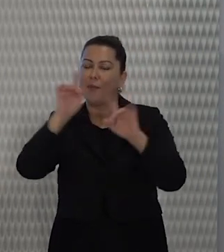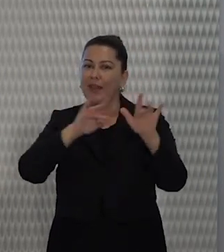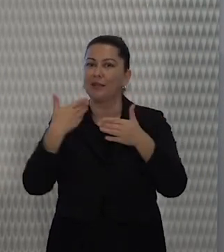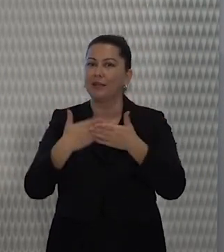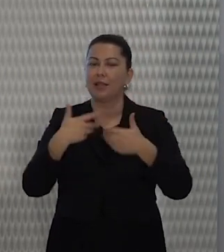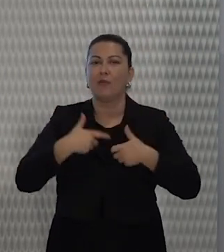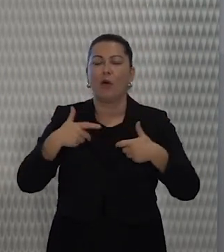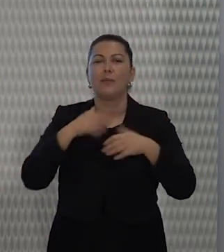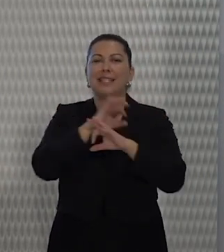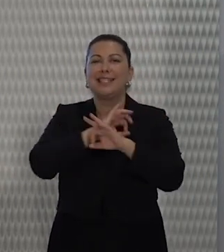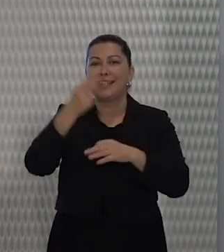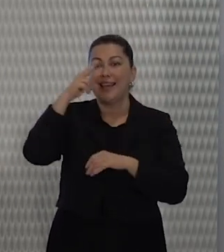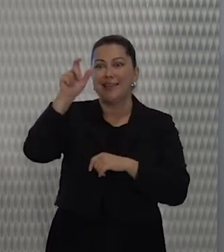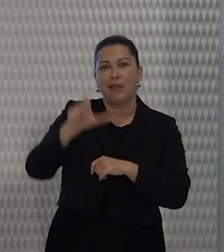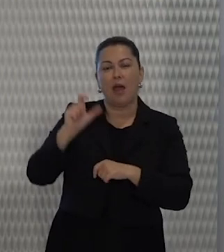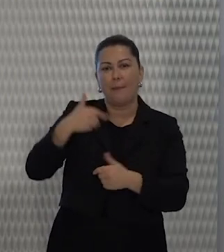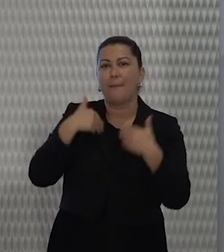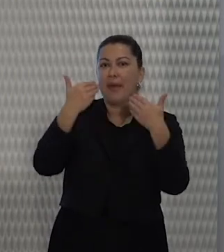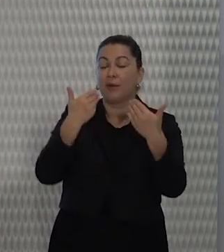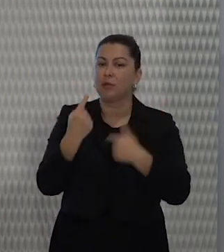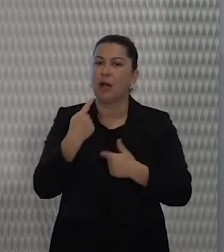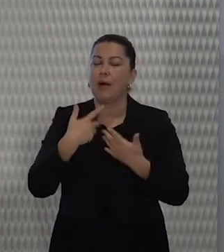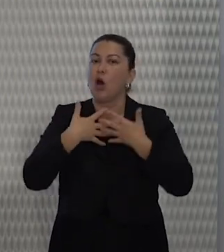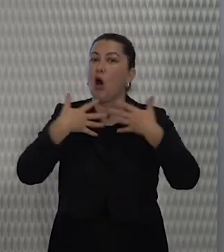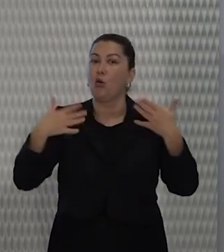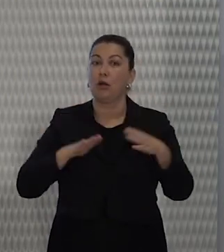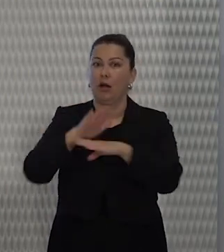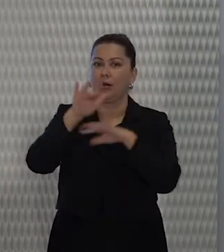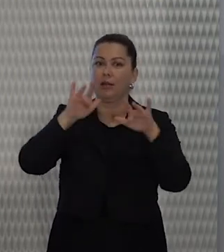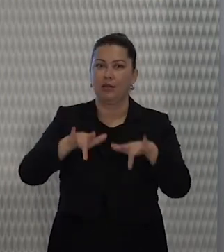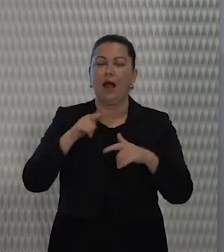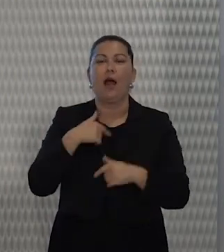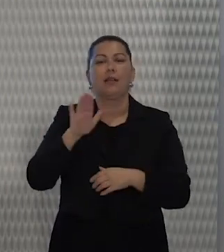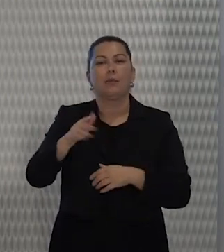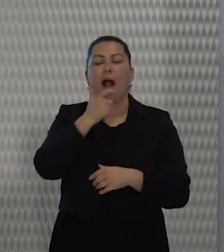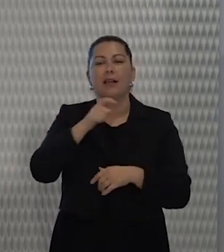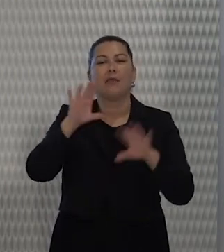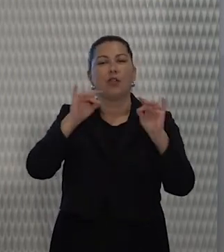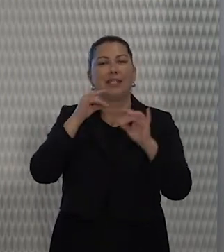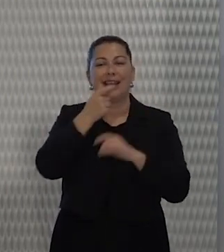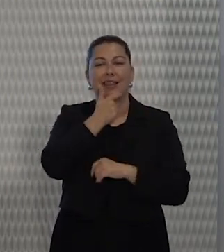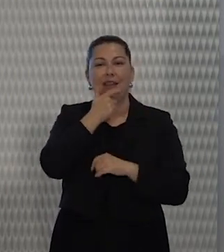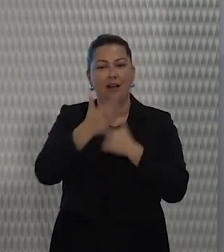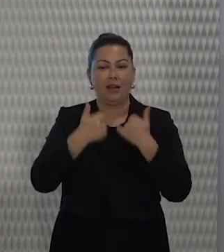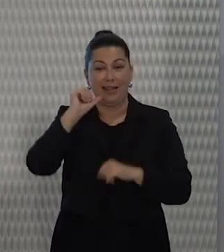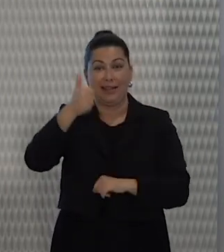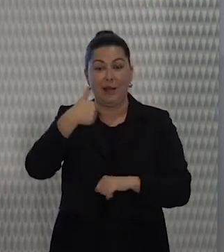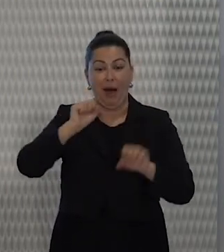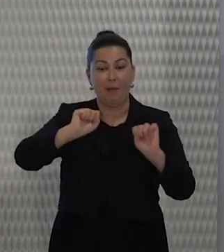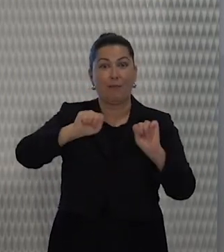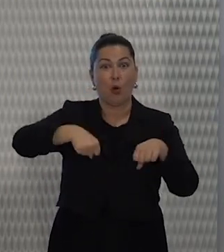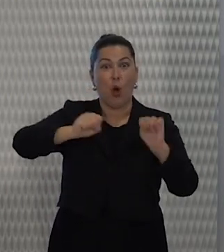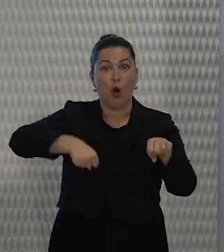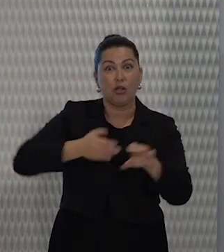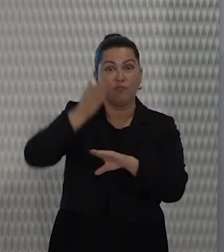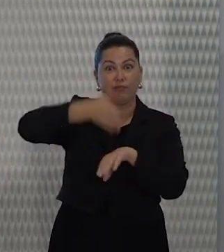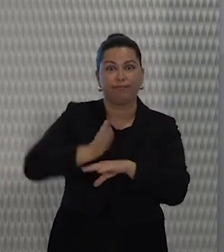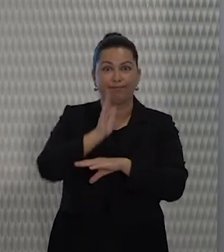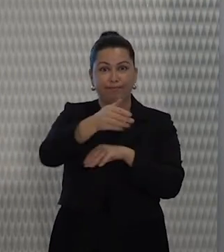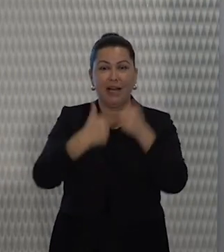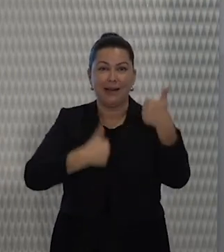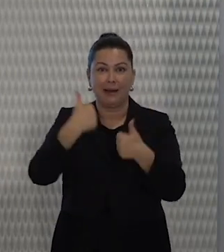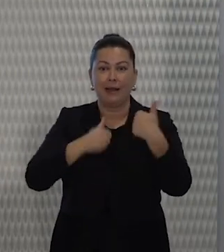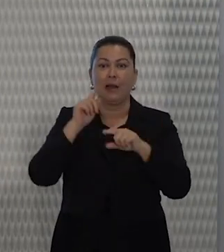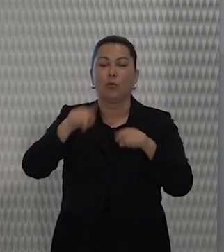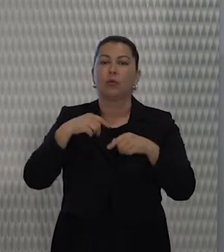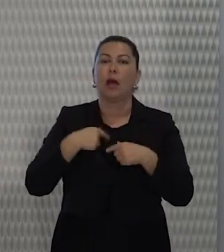Herrn bei uns begrüßen dürfen, der ganz große Karriere gemacht hat. Im Alter von 10 Jahren ist er bereits sein erstes Motocross-Rennen gefahren und hat